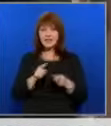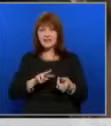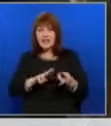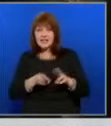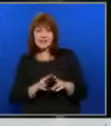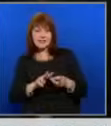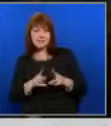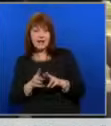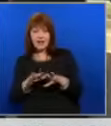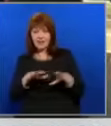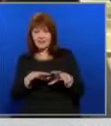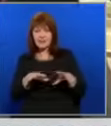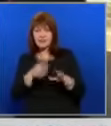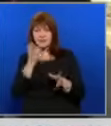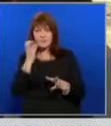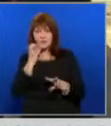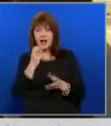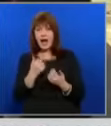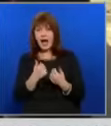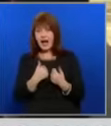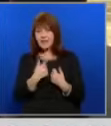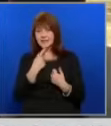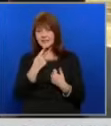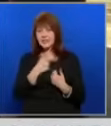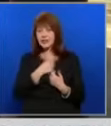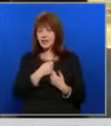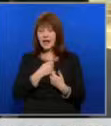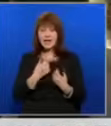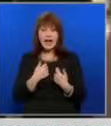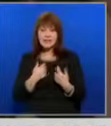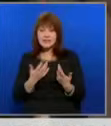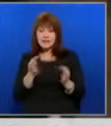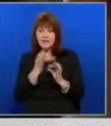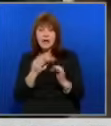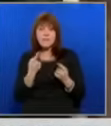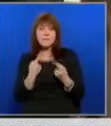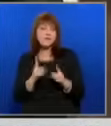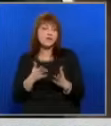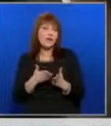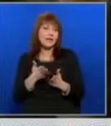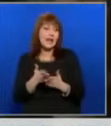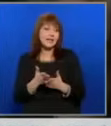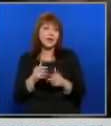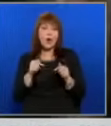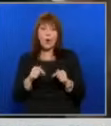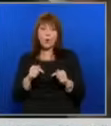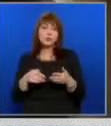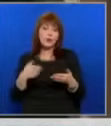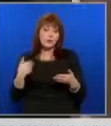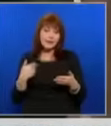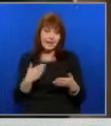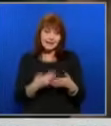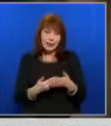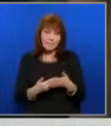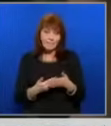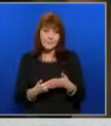наистина разтрисват Пирогов, но аз, за съжаление, нямам друга опция, освен това, което съм направил. От тук нататък вече, както и